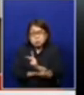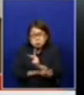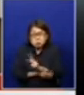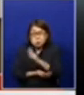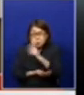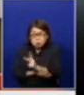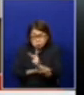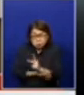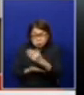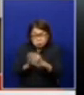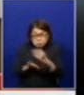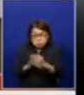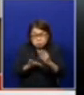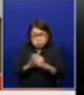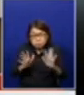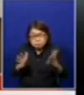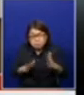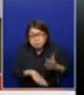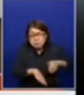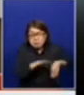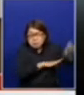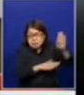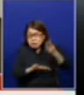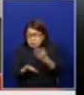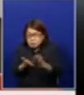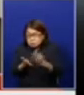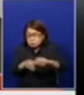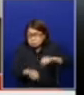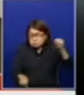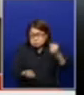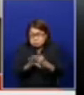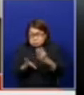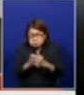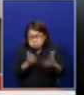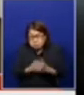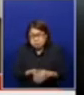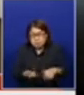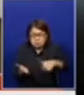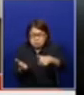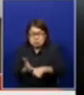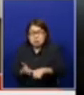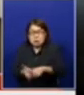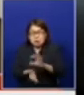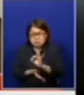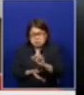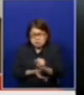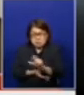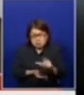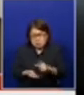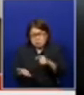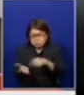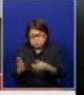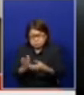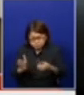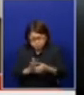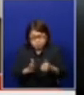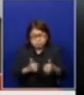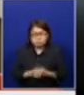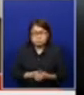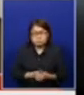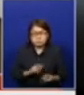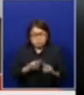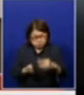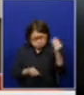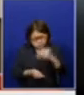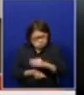คนกู้หนีอย่ามาโกหกกันเลยว่าไปค้ำตราสารนี่ไปทำซอฟต์โลนไปช่วยนู่นช่วยนี่ถ้าคน